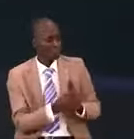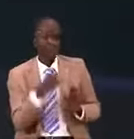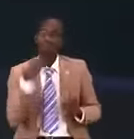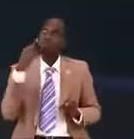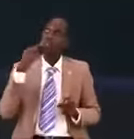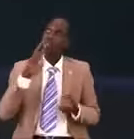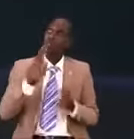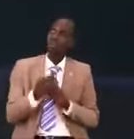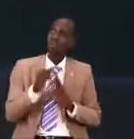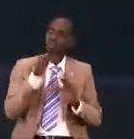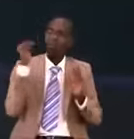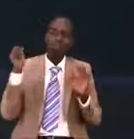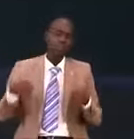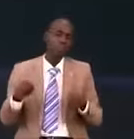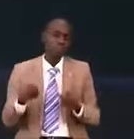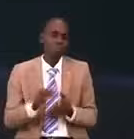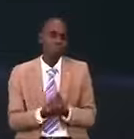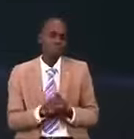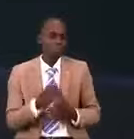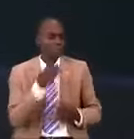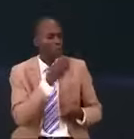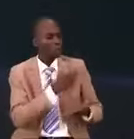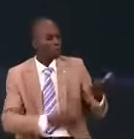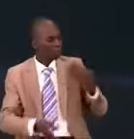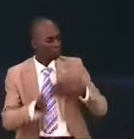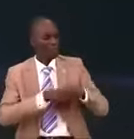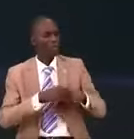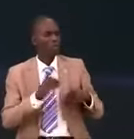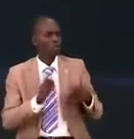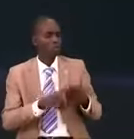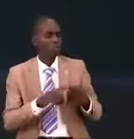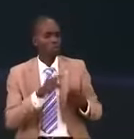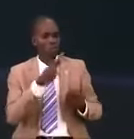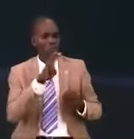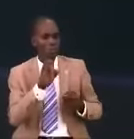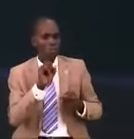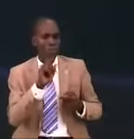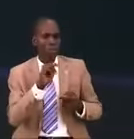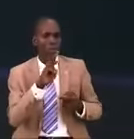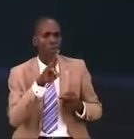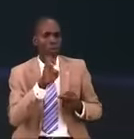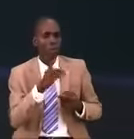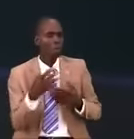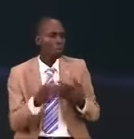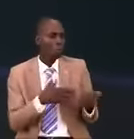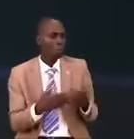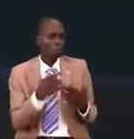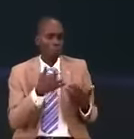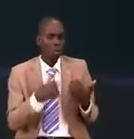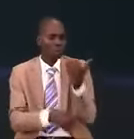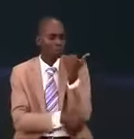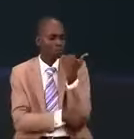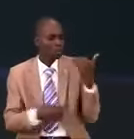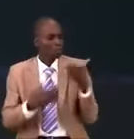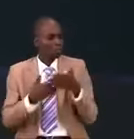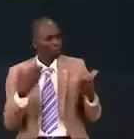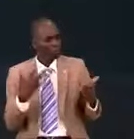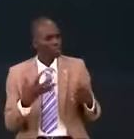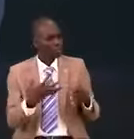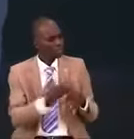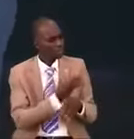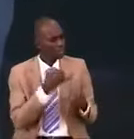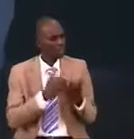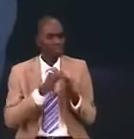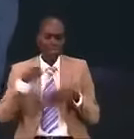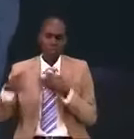volé des autres tu dois prendre et retourner ça aux propriétaires tu as Seigneur c'est impossible